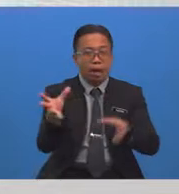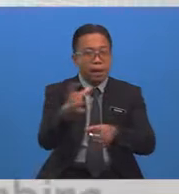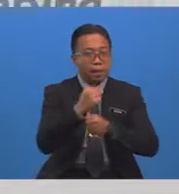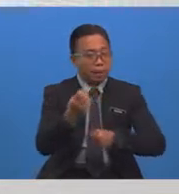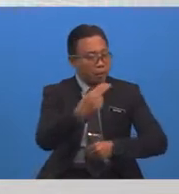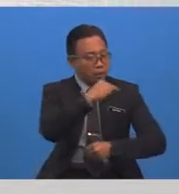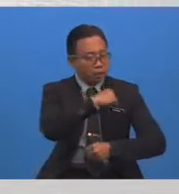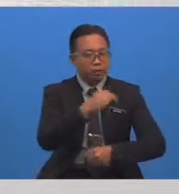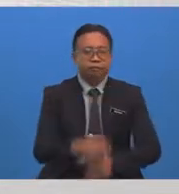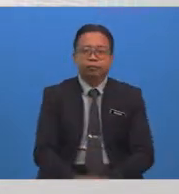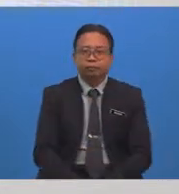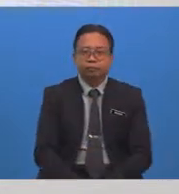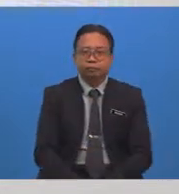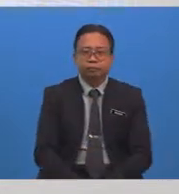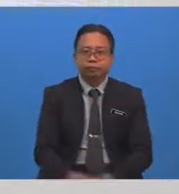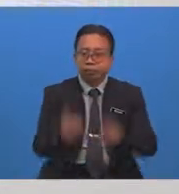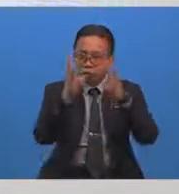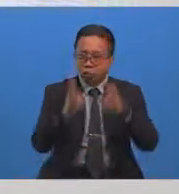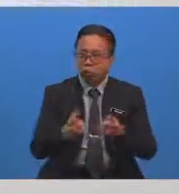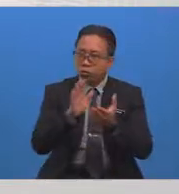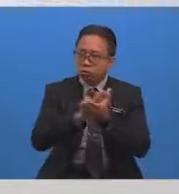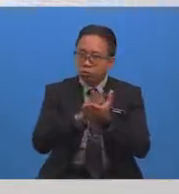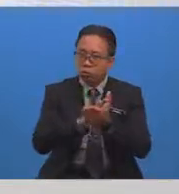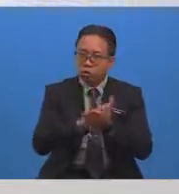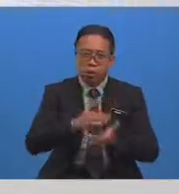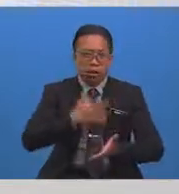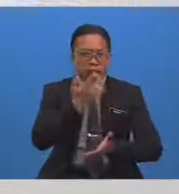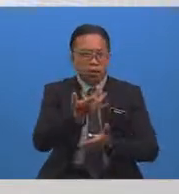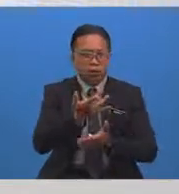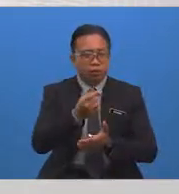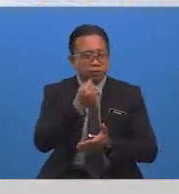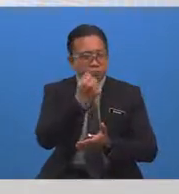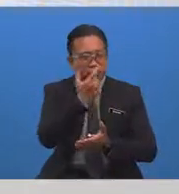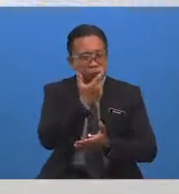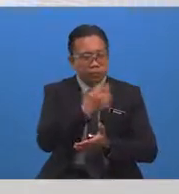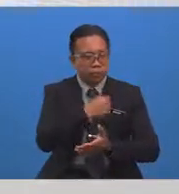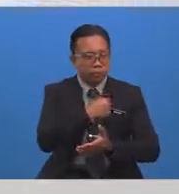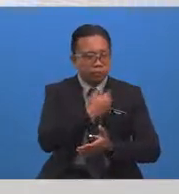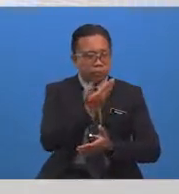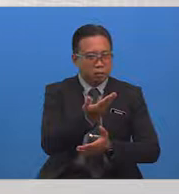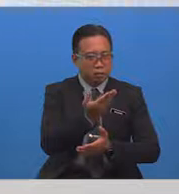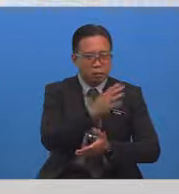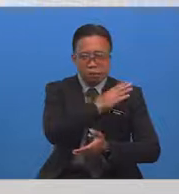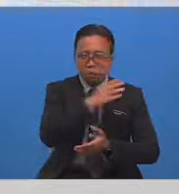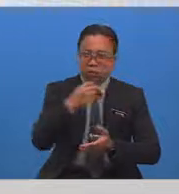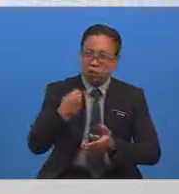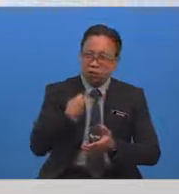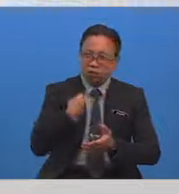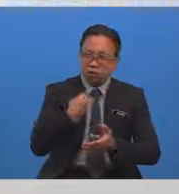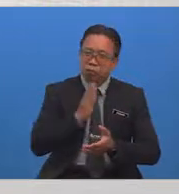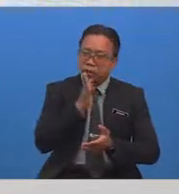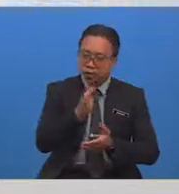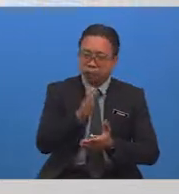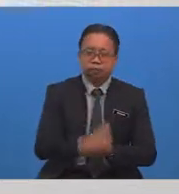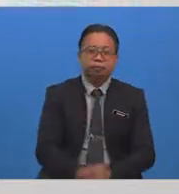hasil warga sekolah berasa bangga dan gembira karena murid-murid memperlihatkan bersikap rajin dalam